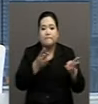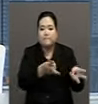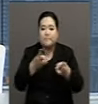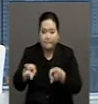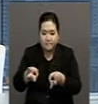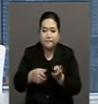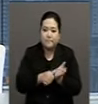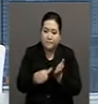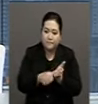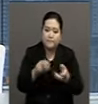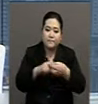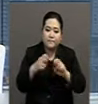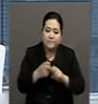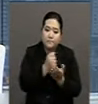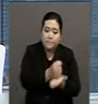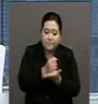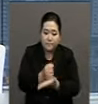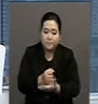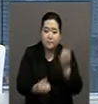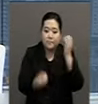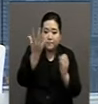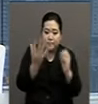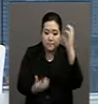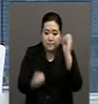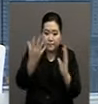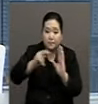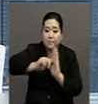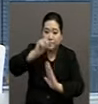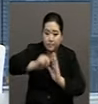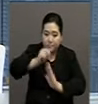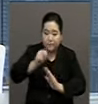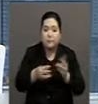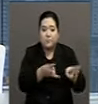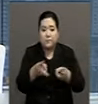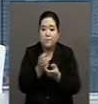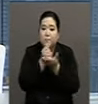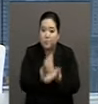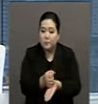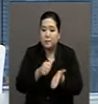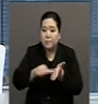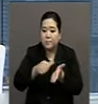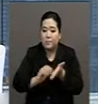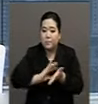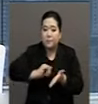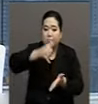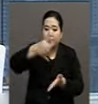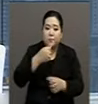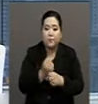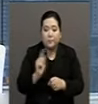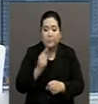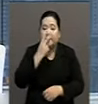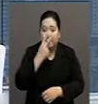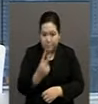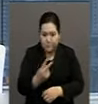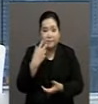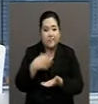ก้ไขปัญหาแล้วก็ฟื้นฟูพื้นที่ป่าน่านด้วยนะคะแนวทางออกที่จะแก้ไขปัญหาฟื้นฟูป่าน่านได้อย่างยั่งยืนจะเป็นอะไ